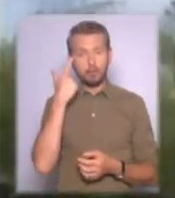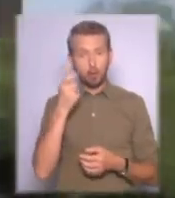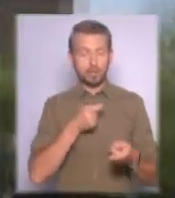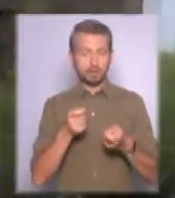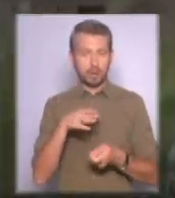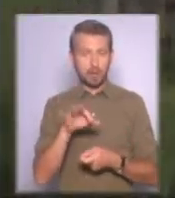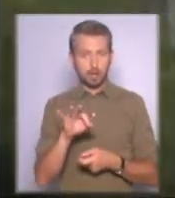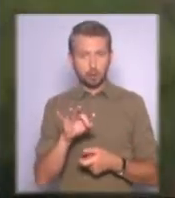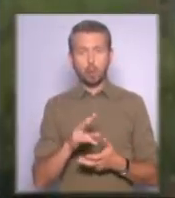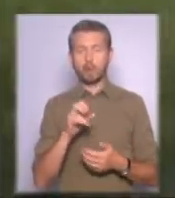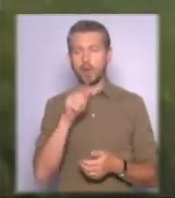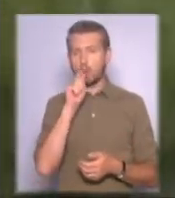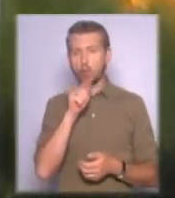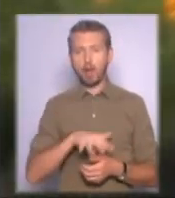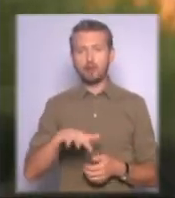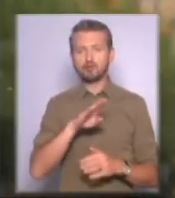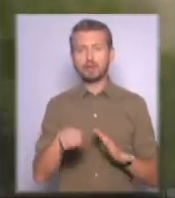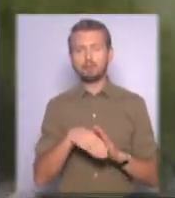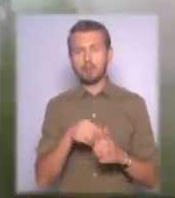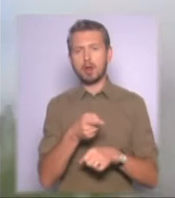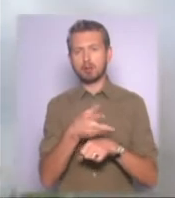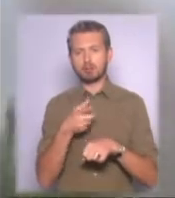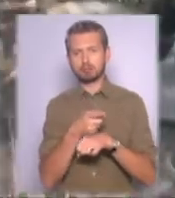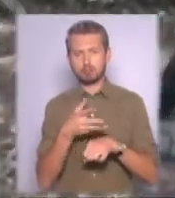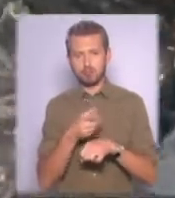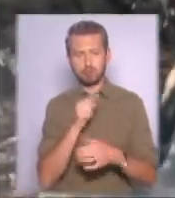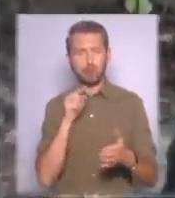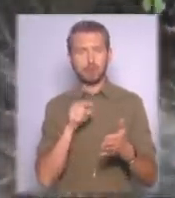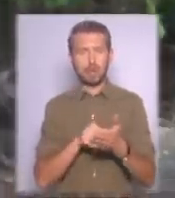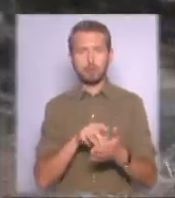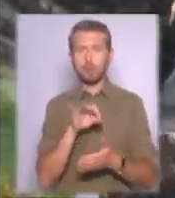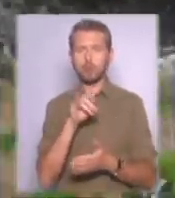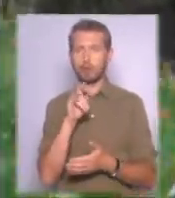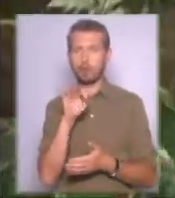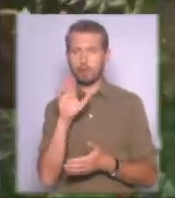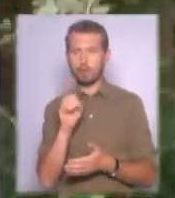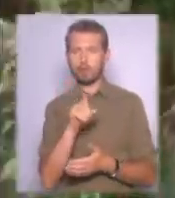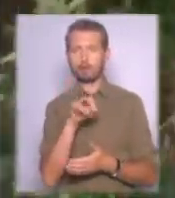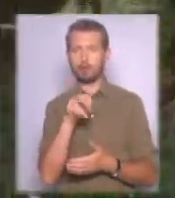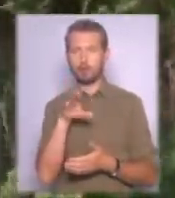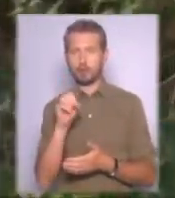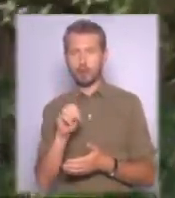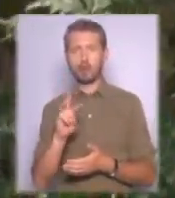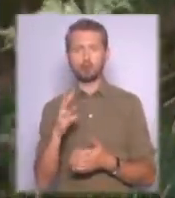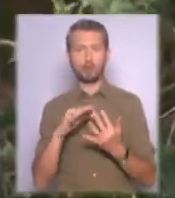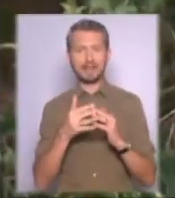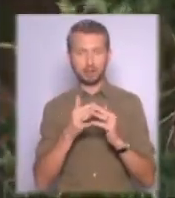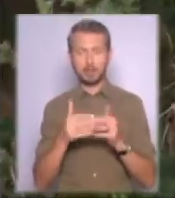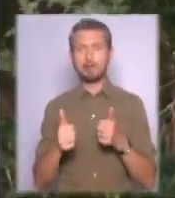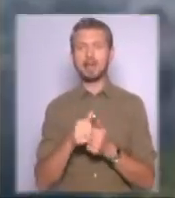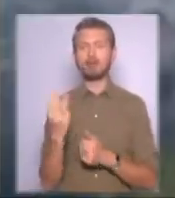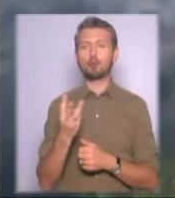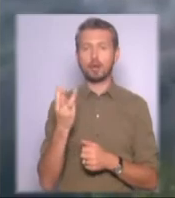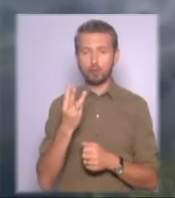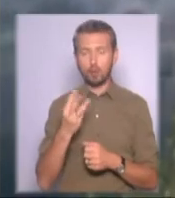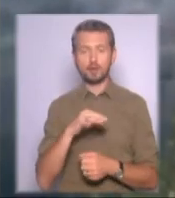АТО. На Луганщині під артилерійський вогонь терористів потрапили Оріхове, Золоте і Трьохізбинка. Біля Троїцького бойовики